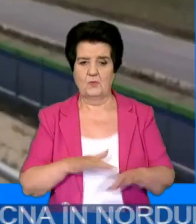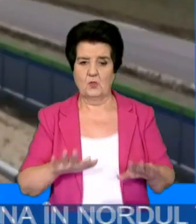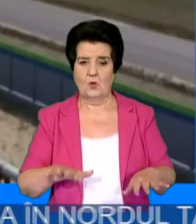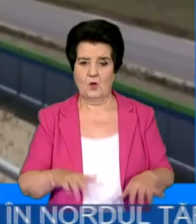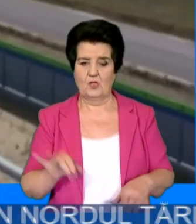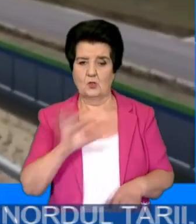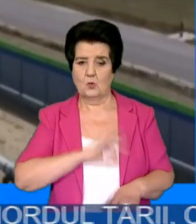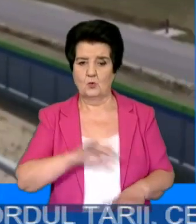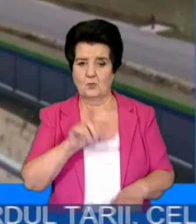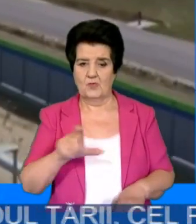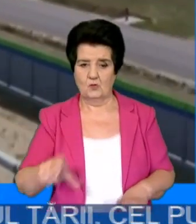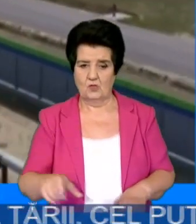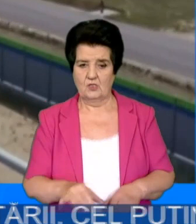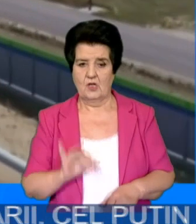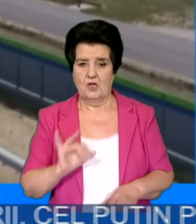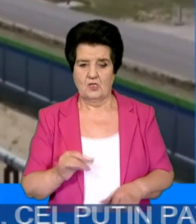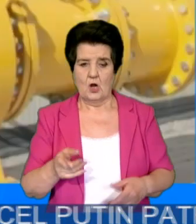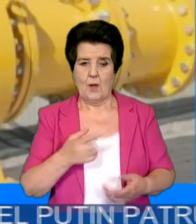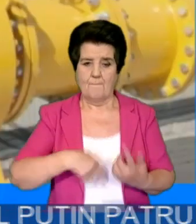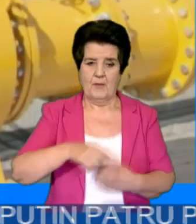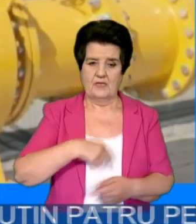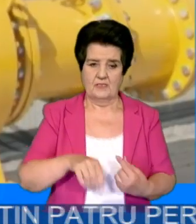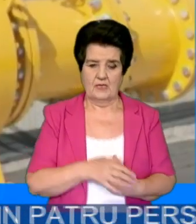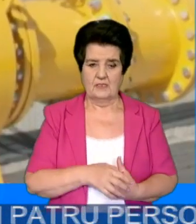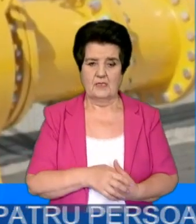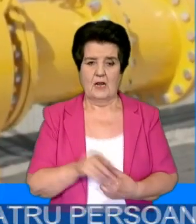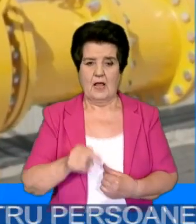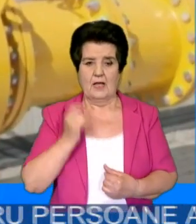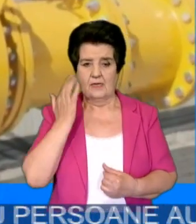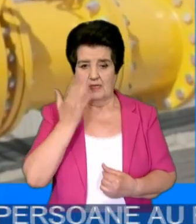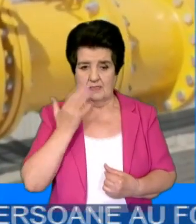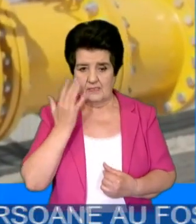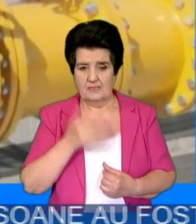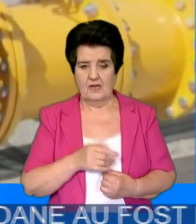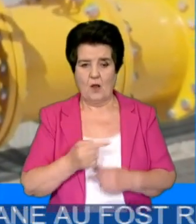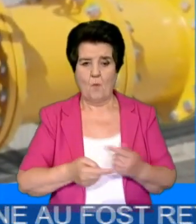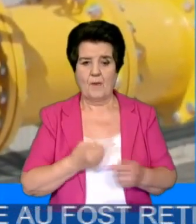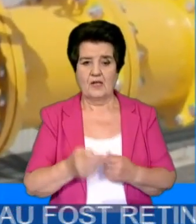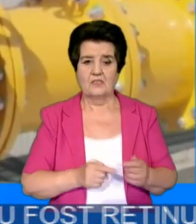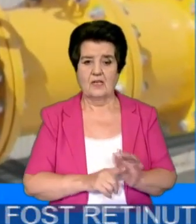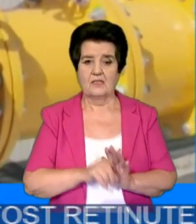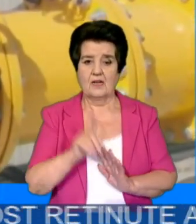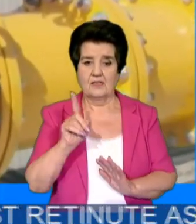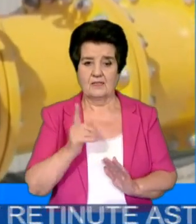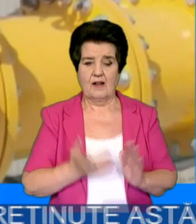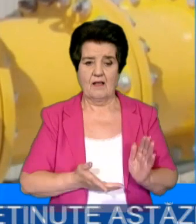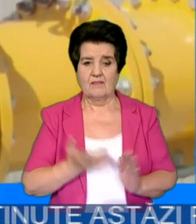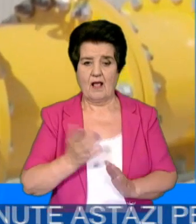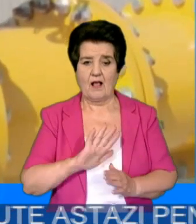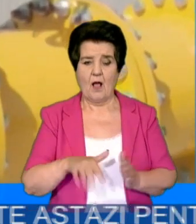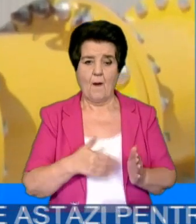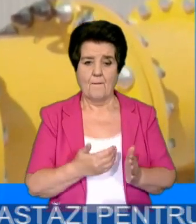și pentru consumatorii casnici, și pentru business. Da, la inițiativele astea de-abia sunt în proces de lansare. Da, cel mai probabil că până